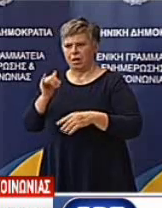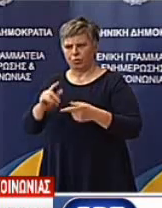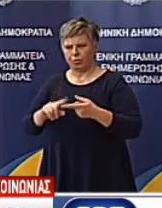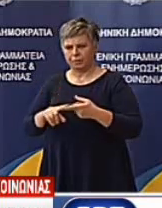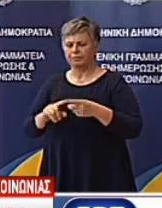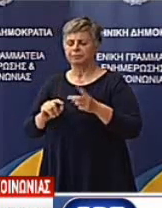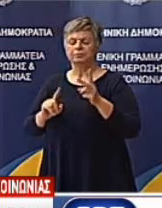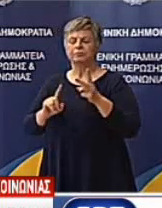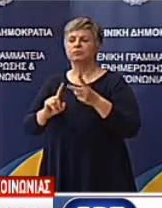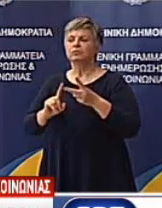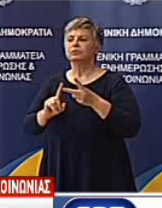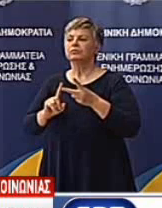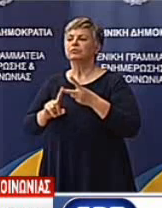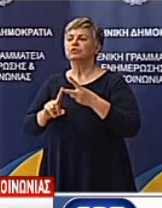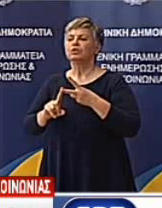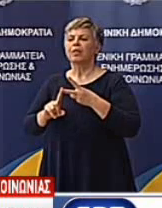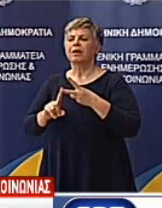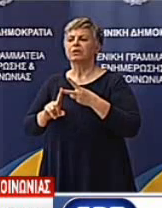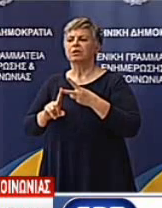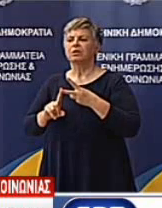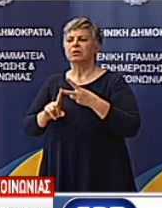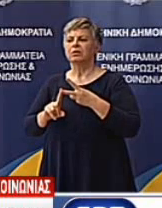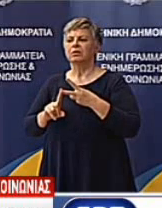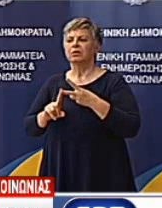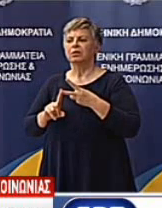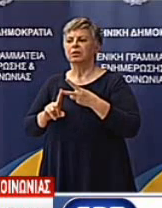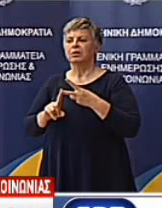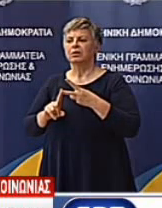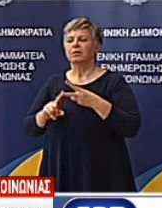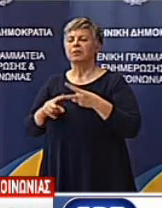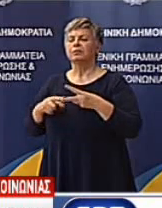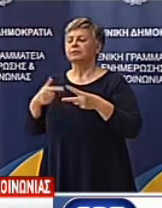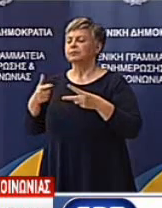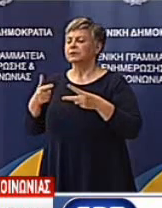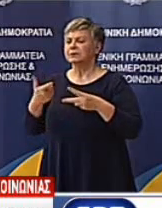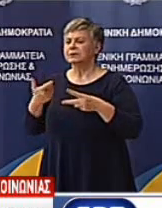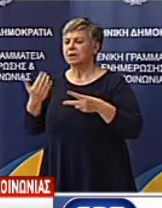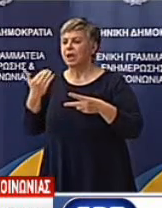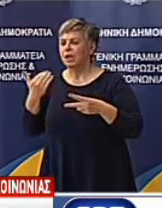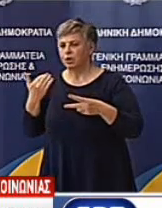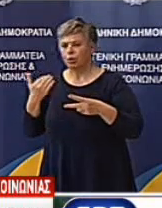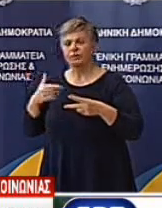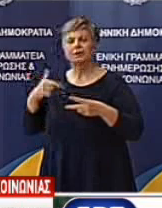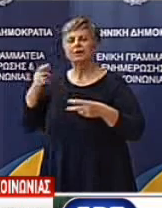Όσον αφορά το συγγνώμη μου, είπατε... Σε τι ακριβώς να σας στηρίξει η αντιπολίτευση, τη συμφωνία που έχετε ήδη αποδεχθεί, λοιπόν, όπως λέτε, ή σε κάτι